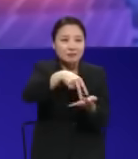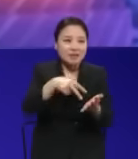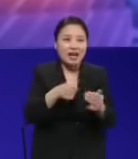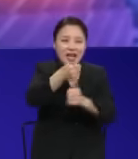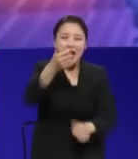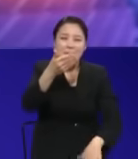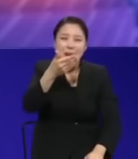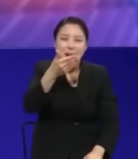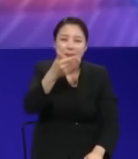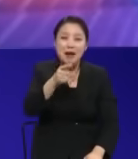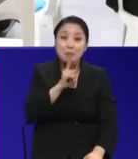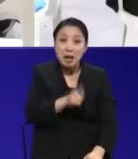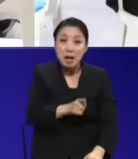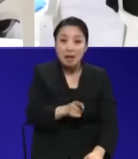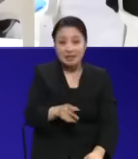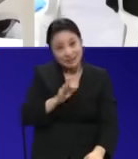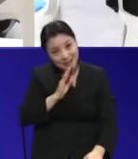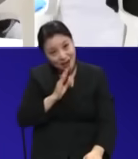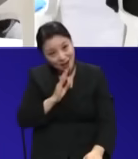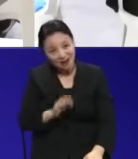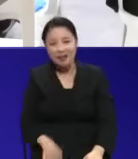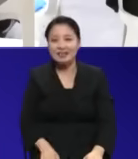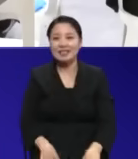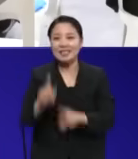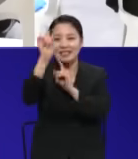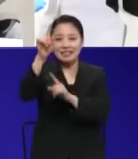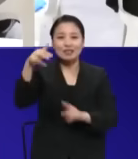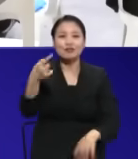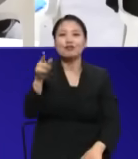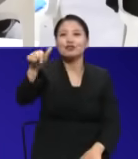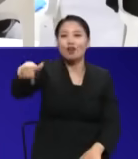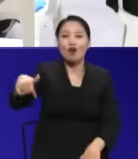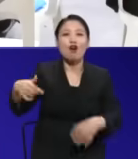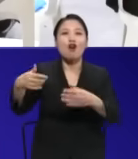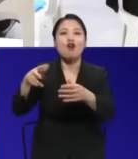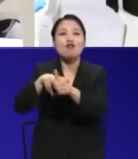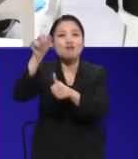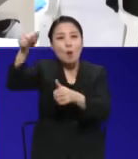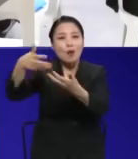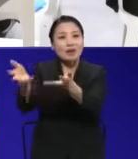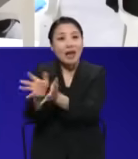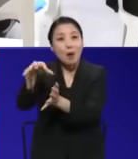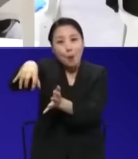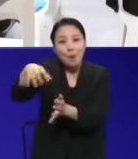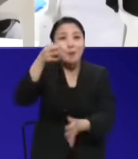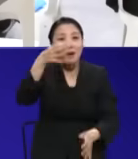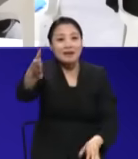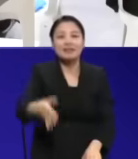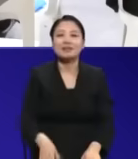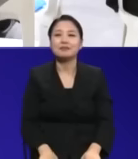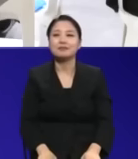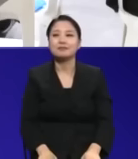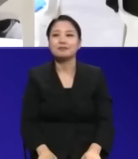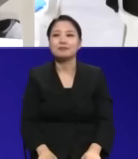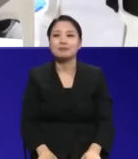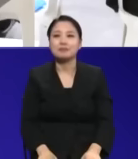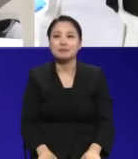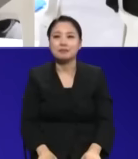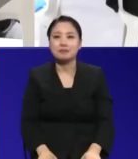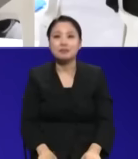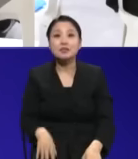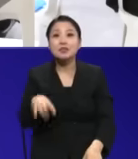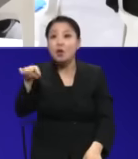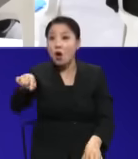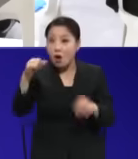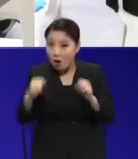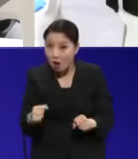자신했는데 실제로 어떨지 이 후보 캠프에 나가 있는 조소희 기자 연결합니다. 자, 조 기자, 이준석 후보 지역에 있을 거라고 하던데 지금